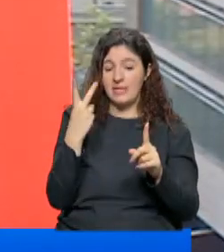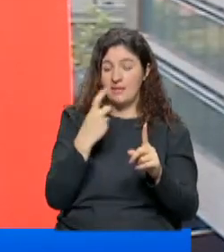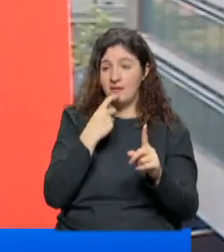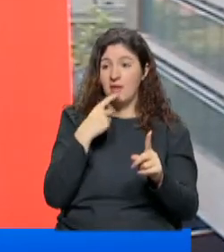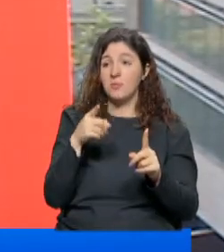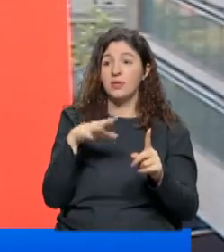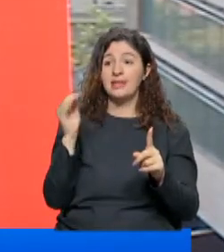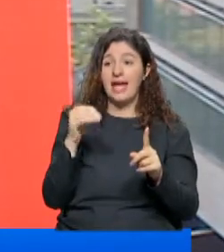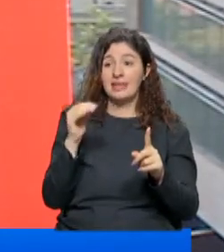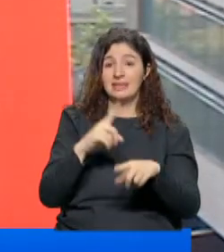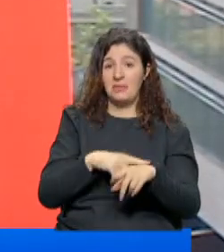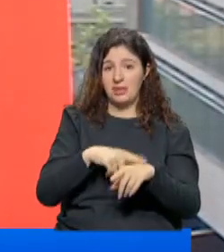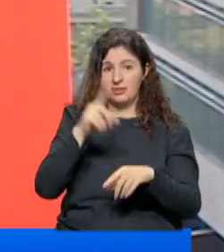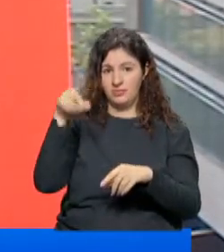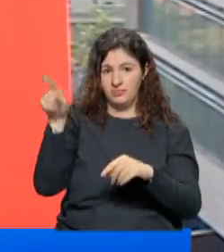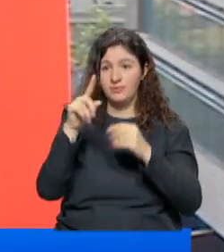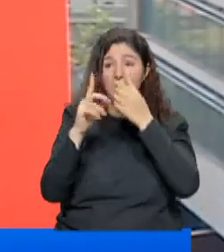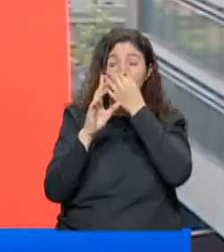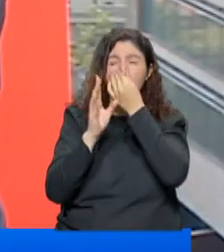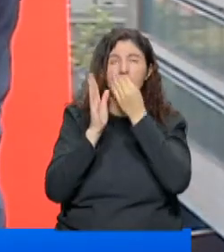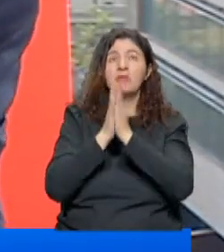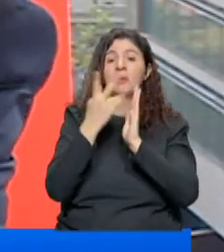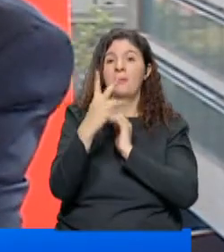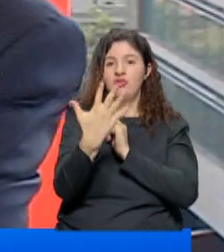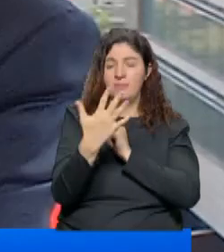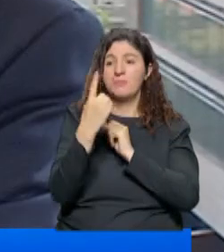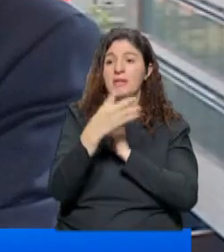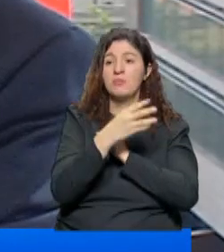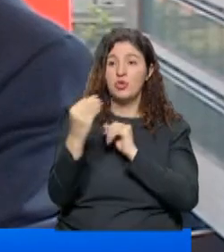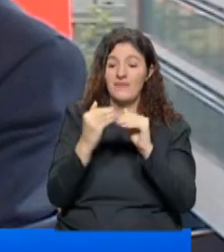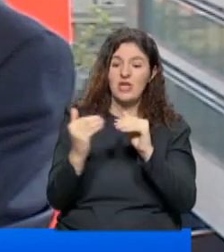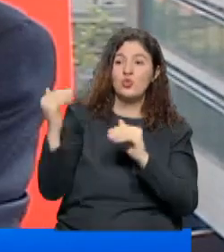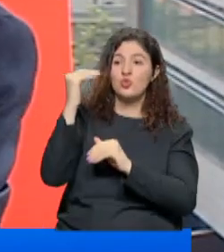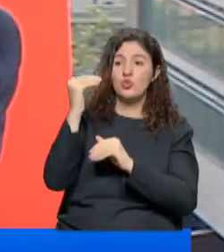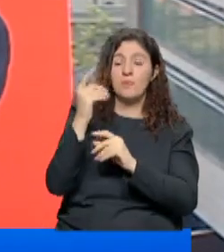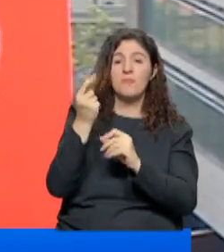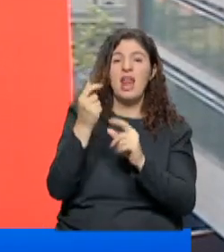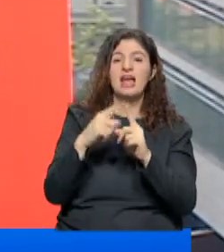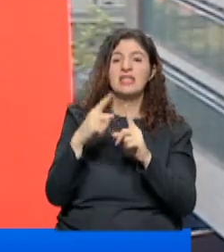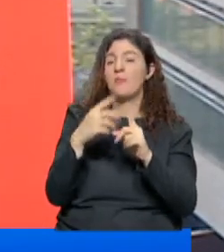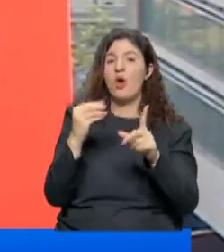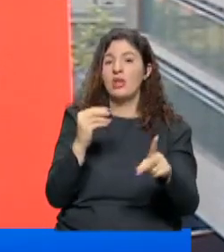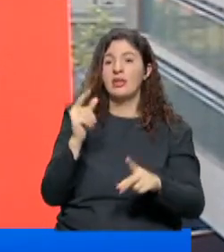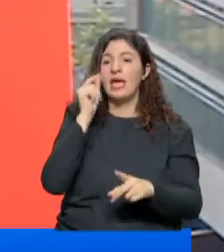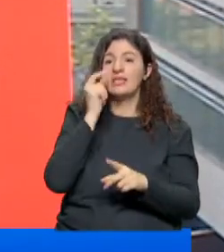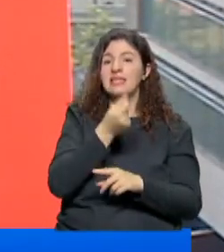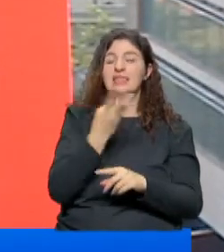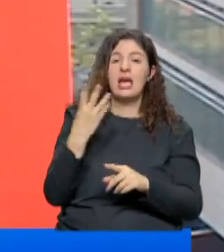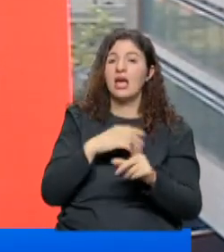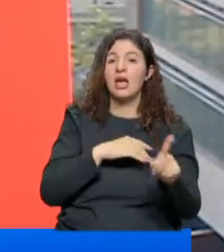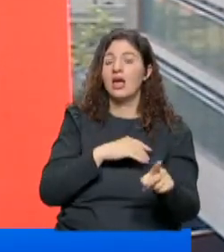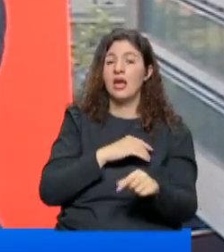2002'de bunlar geldiğinde, pardon 2005'te 1 milyon ve üstü mevduatı olan insan sayısı